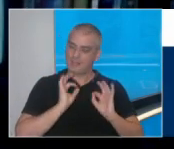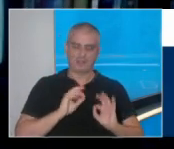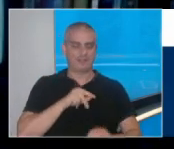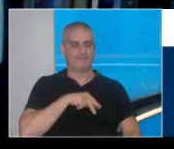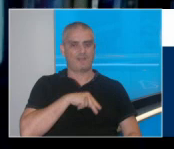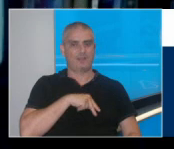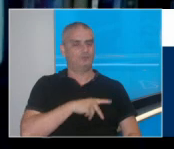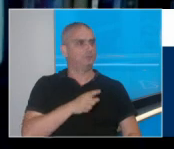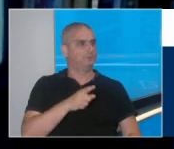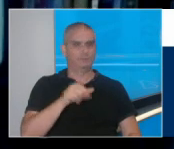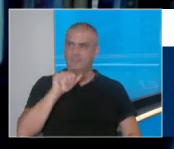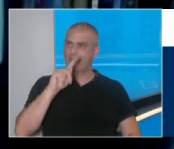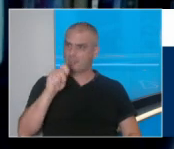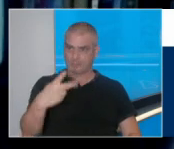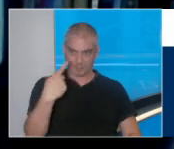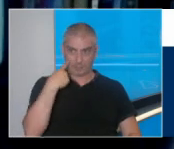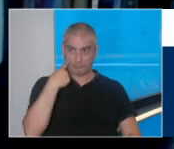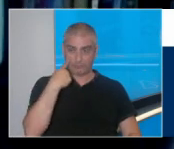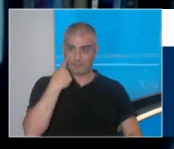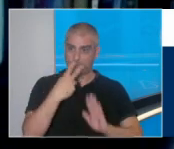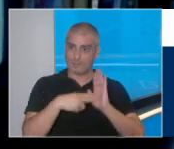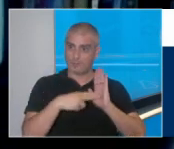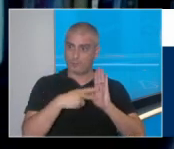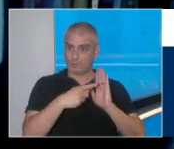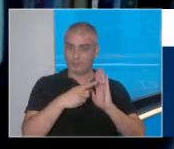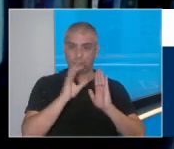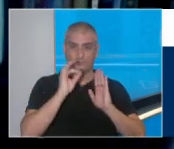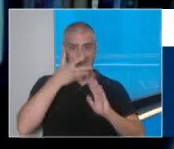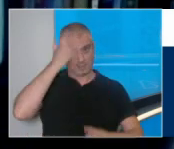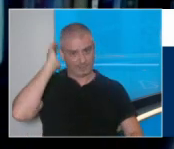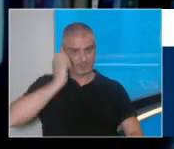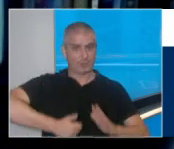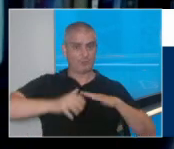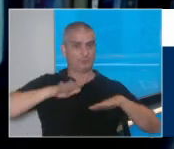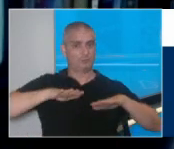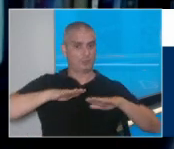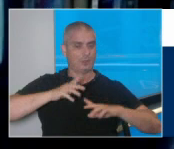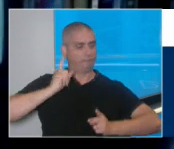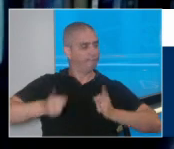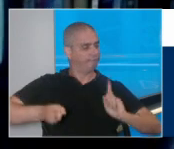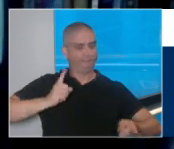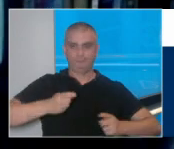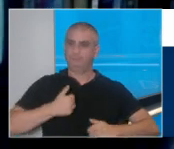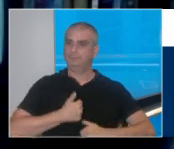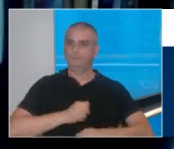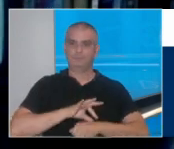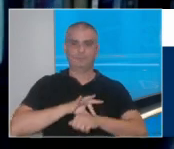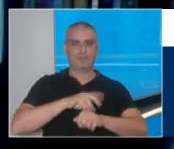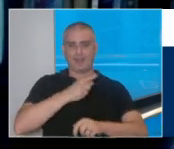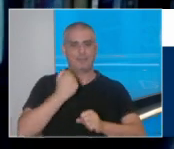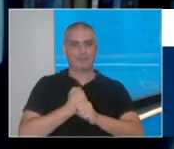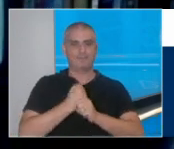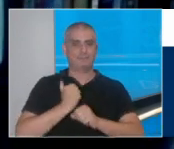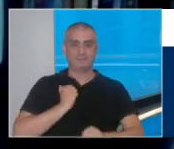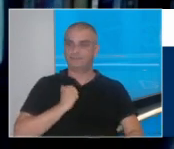ואחריות לאומית. איתן, אתה התרשמת מהתמונות הללו של לפיד כראש ממשלה שמנהל את המבצע הצבאי הזה?